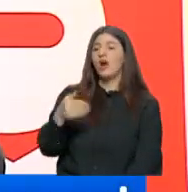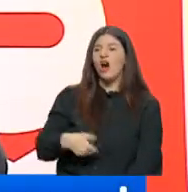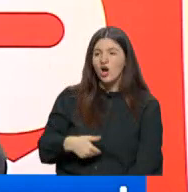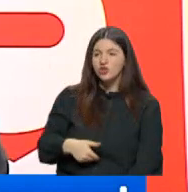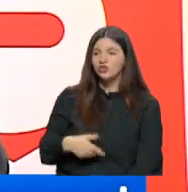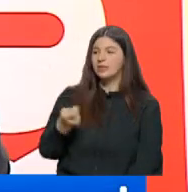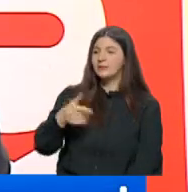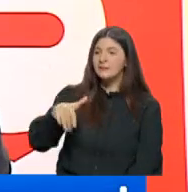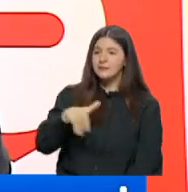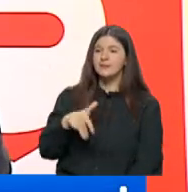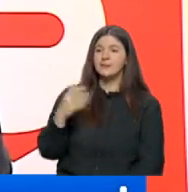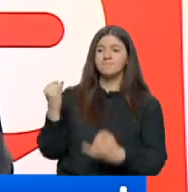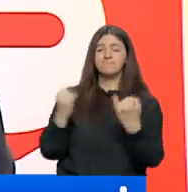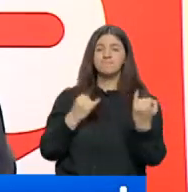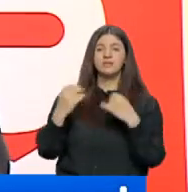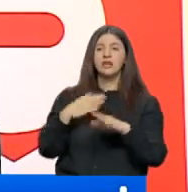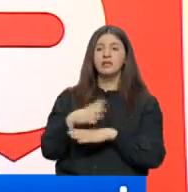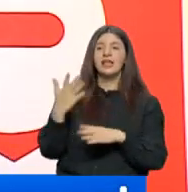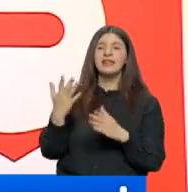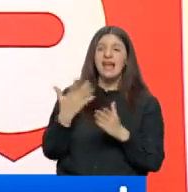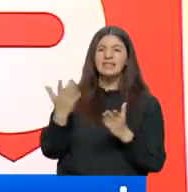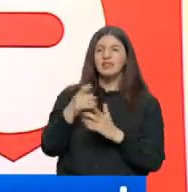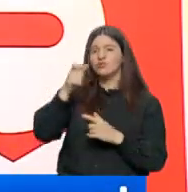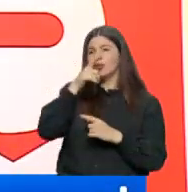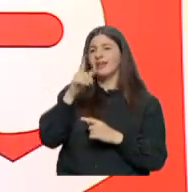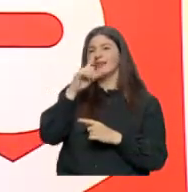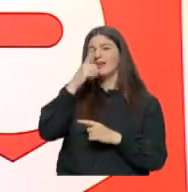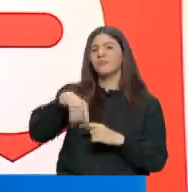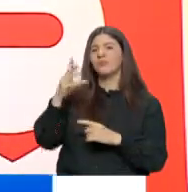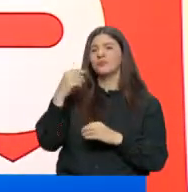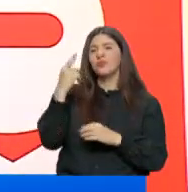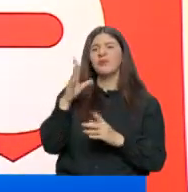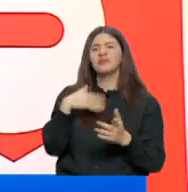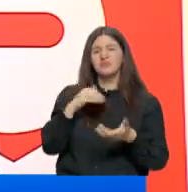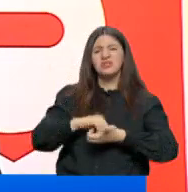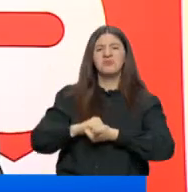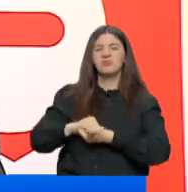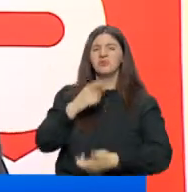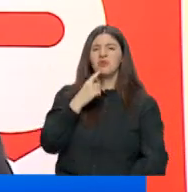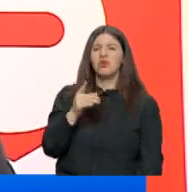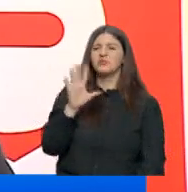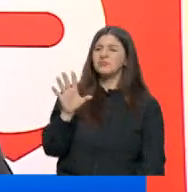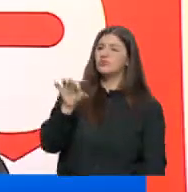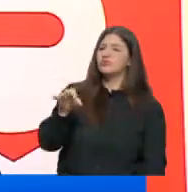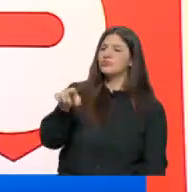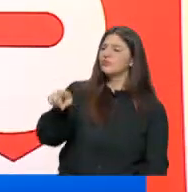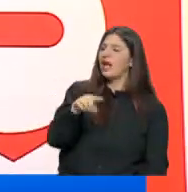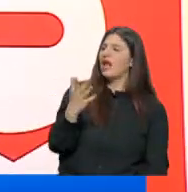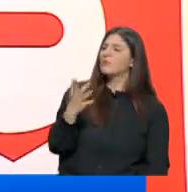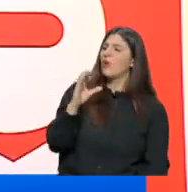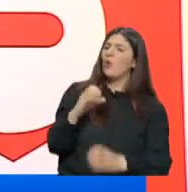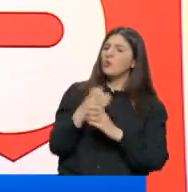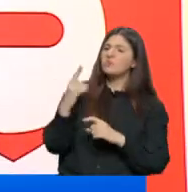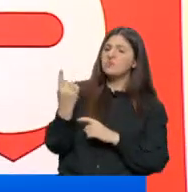açlık, işsizlik tartışmalarının aslında neredeyse Türkiye'nin tek gündemi olduğunu düşünüyorum. Bakın çok samimi söylüyorum. Ya şimdi şuradan herhangi bir